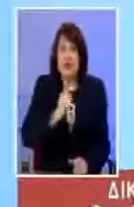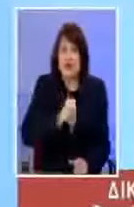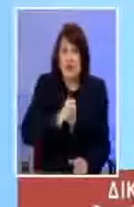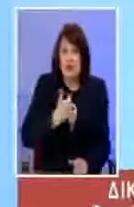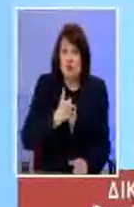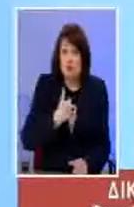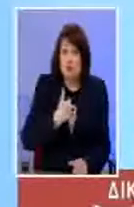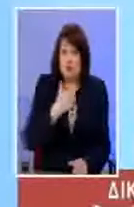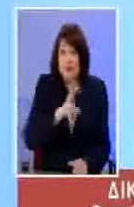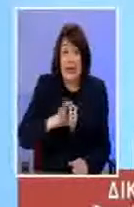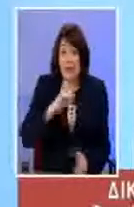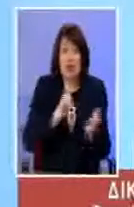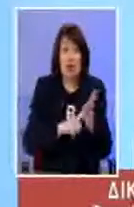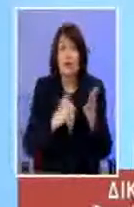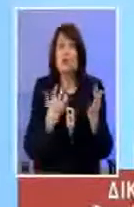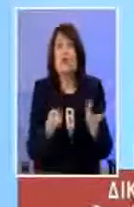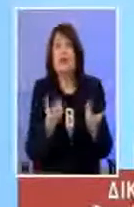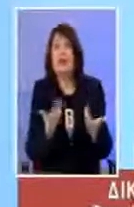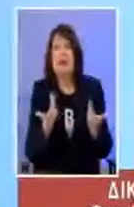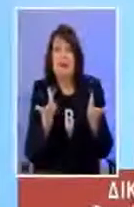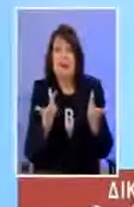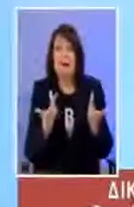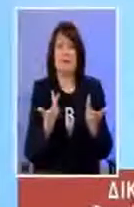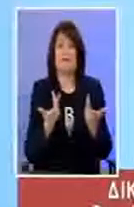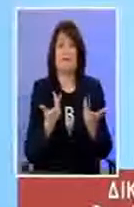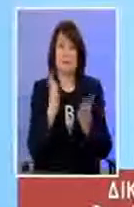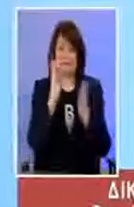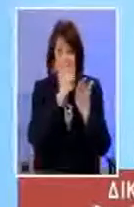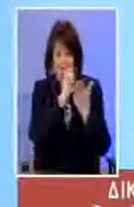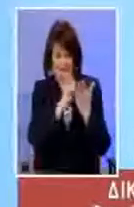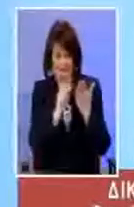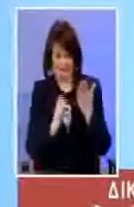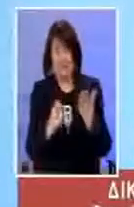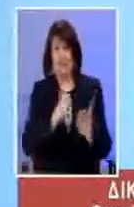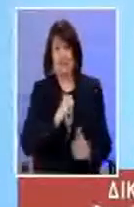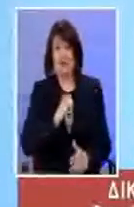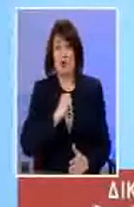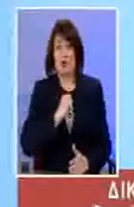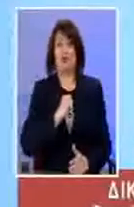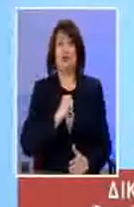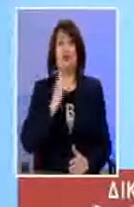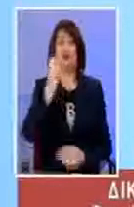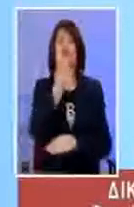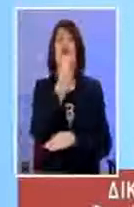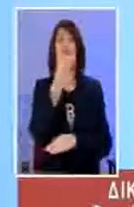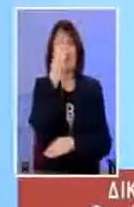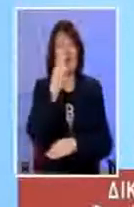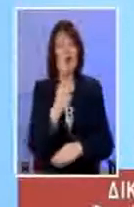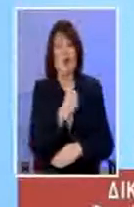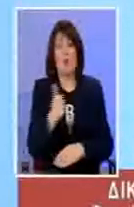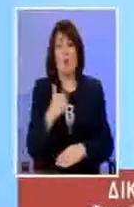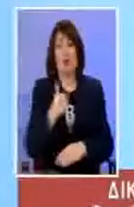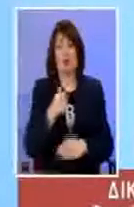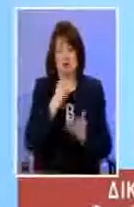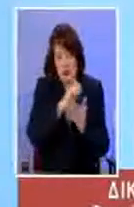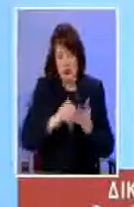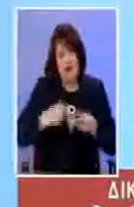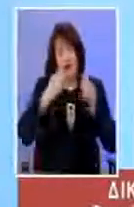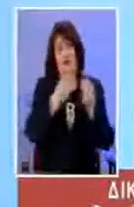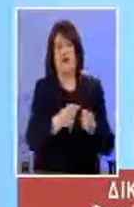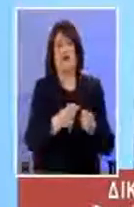να πω, τα έγγραφα, τα δικόγραφα τα γράφω μόνος μου. Τα έγγραφα του Φάρου τα γράφω μόνος μου. Θέλω να πω ότι όταν